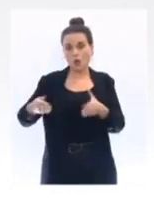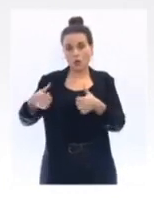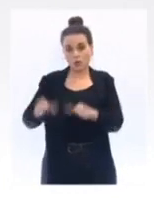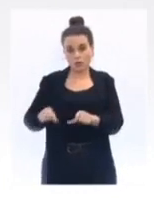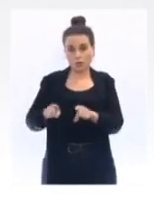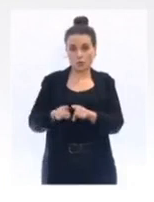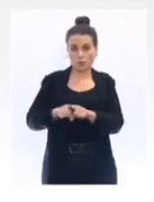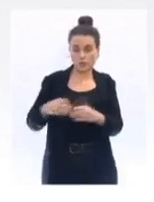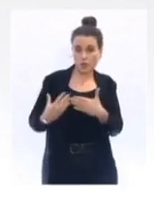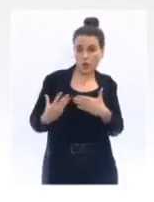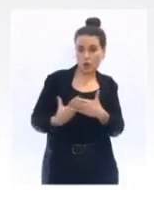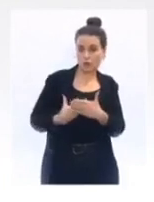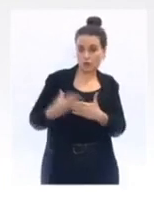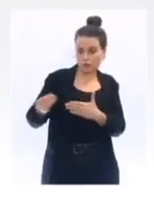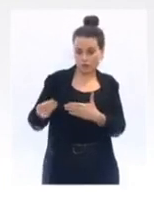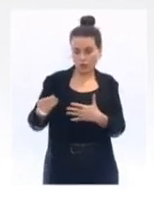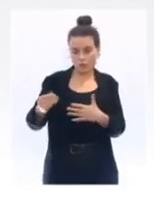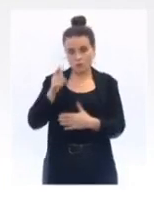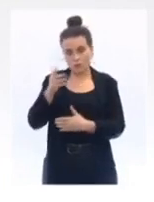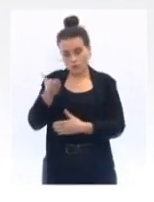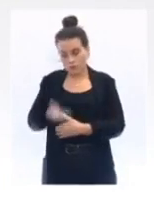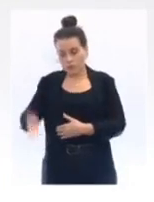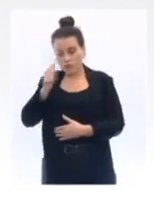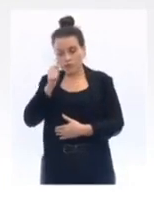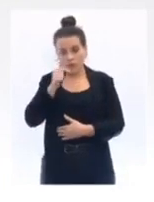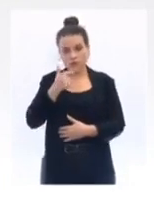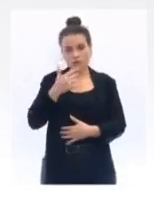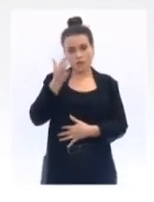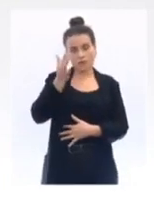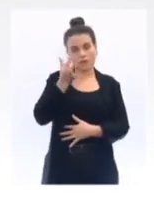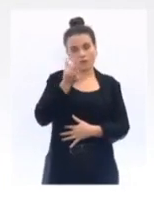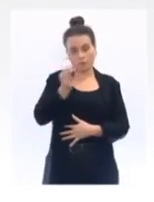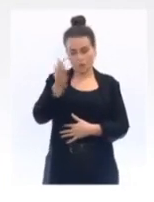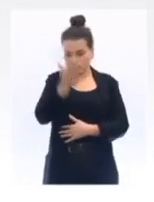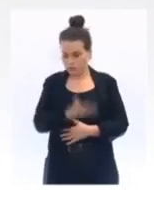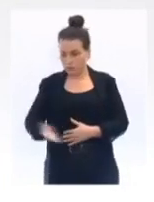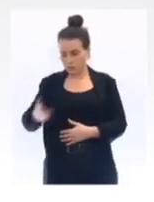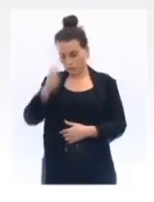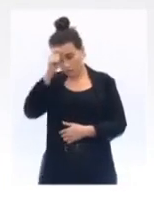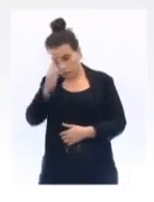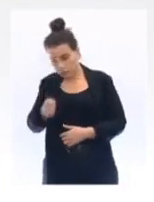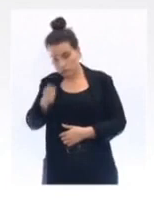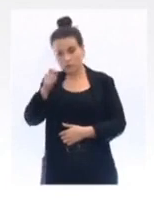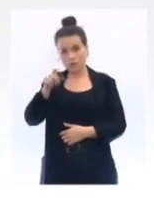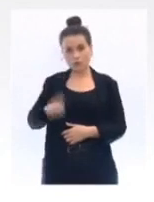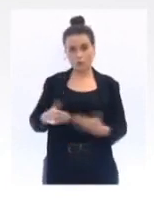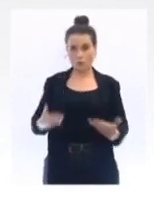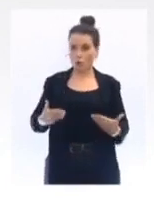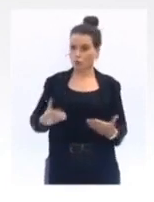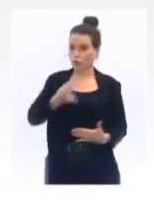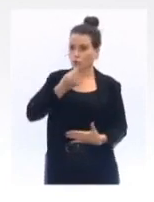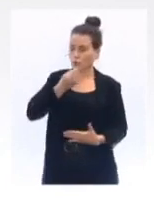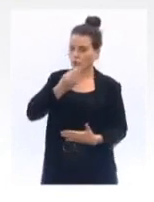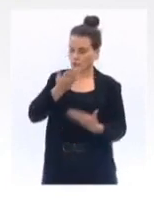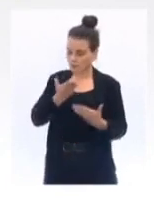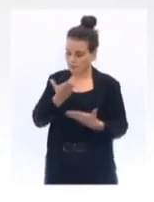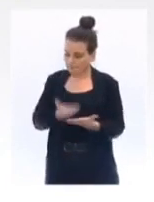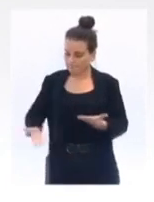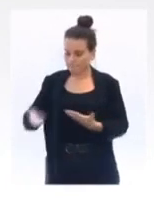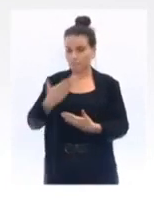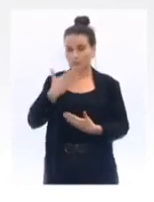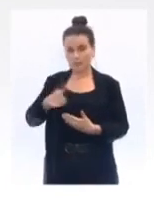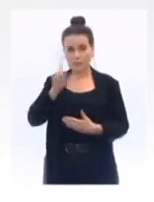pour notre jeunesse, nos enfants, nos adolescents. Comme l'a dit le président de la République, sont notre priorité numéro un dans cette période